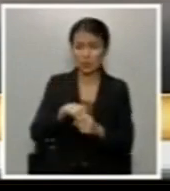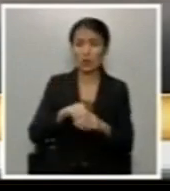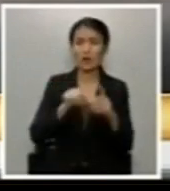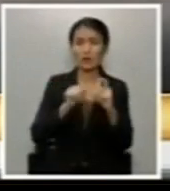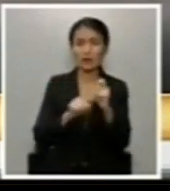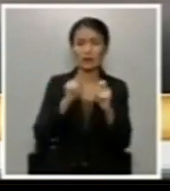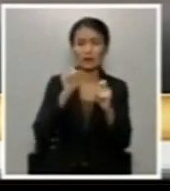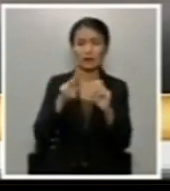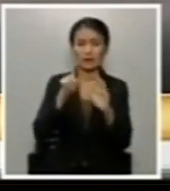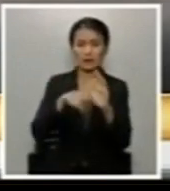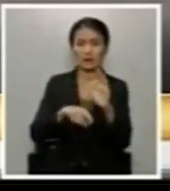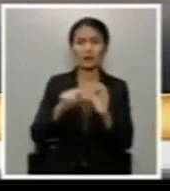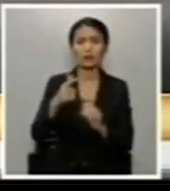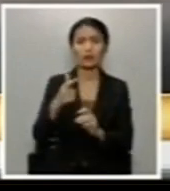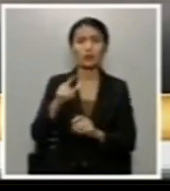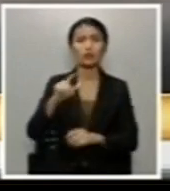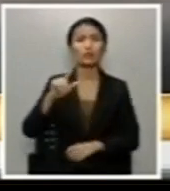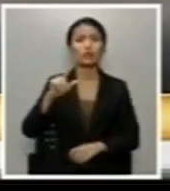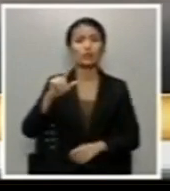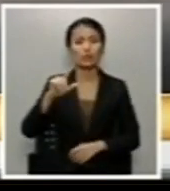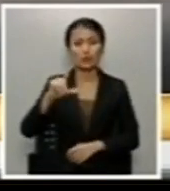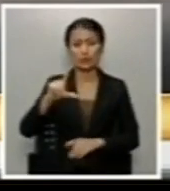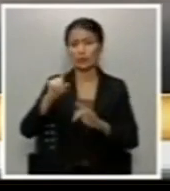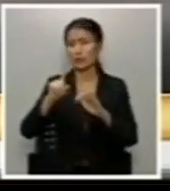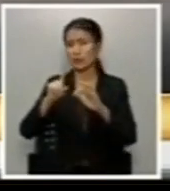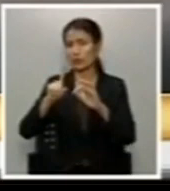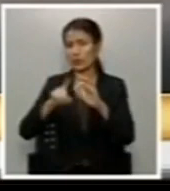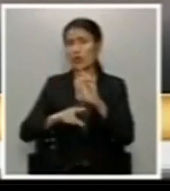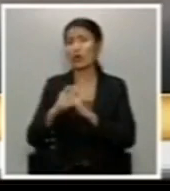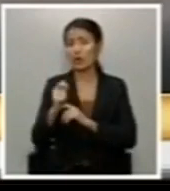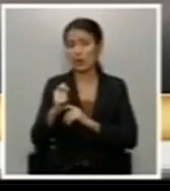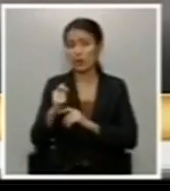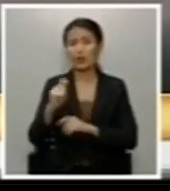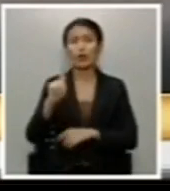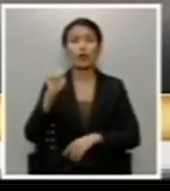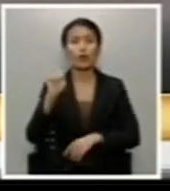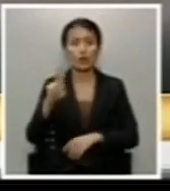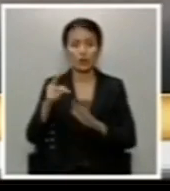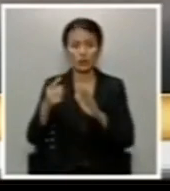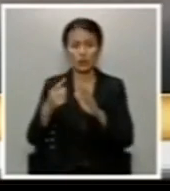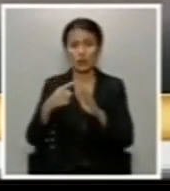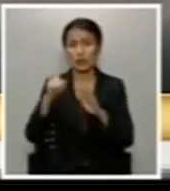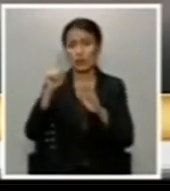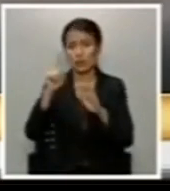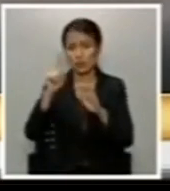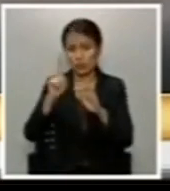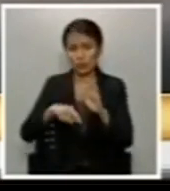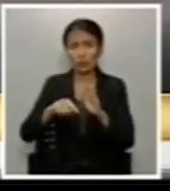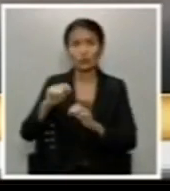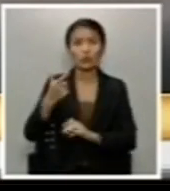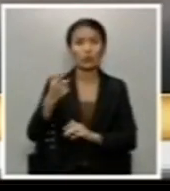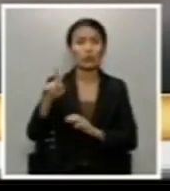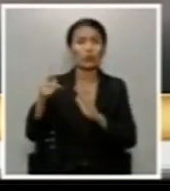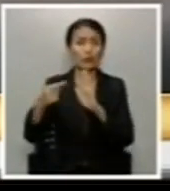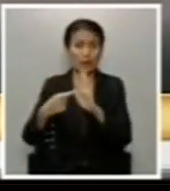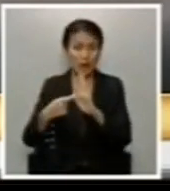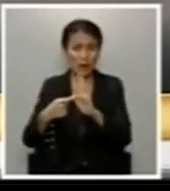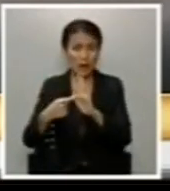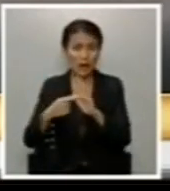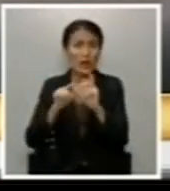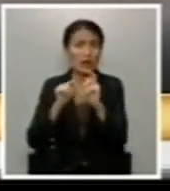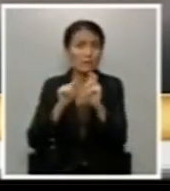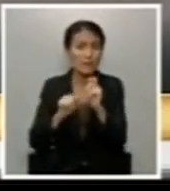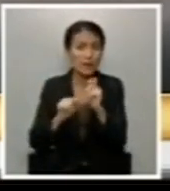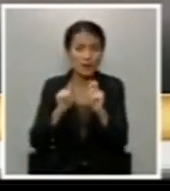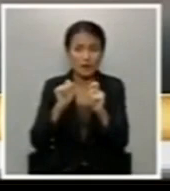ำบลทุ่งล้อทุ่งคาอำเภอขอโทษค่ะหมู่ทุ่งล้อทุ่งคาตำบลทรายขาวอำเภอคลองท่อมจังหวัดกระบี่ดิฉันเติบโต